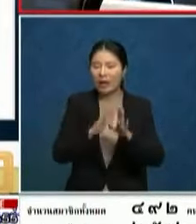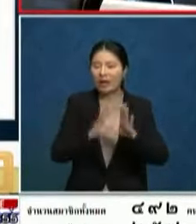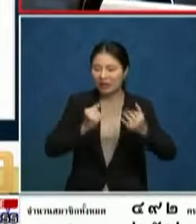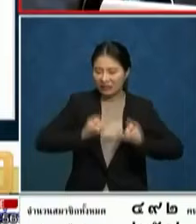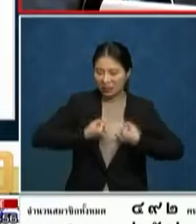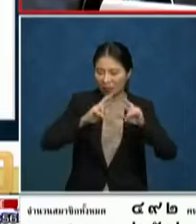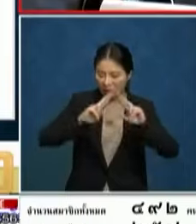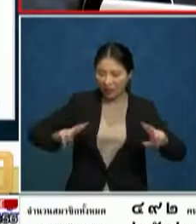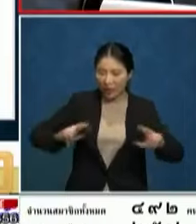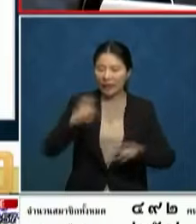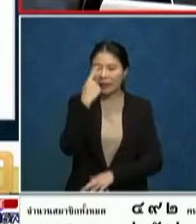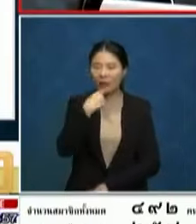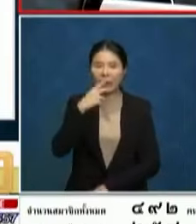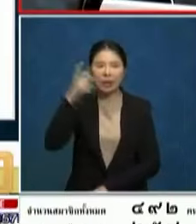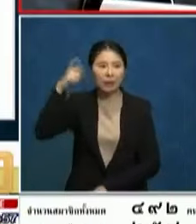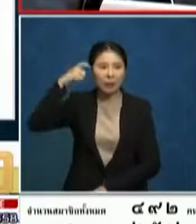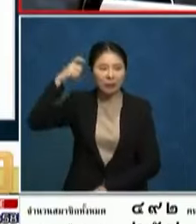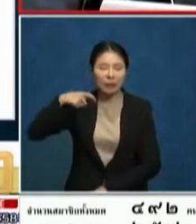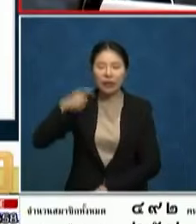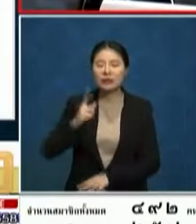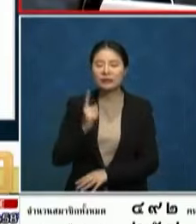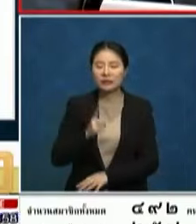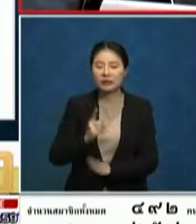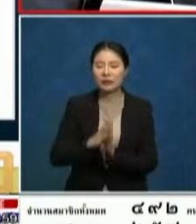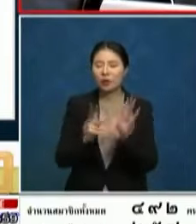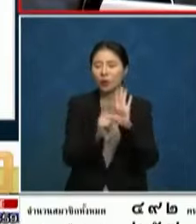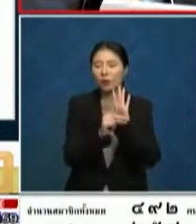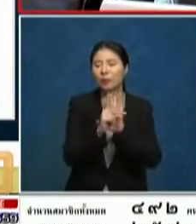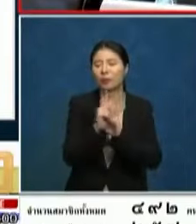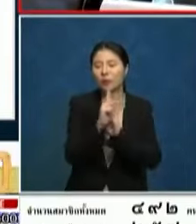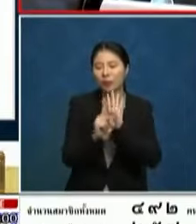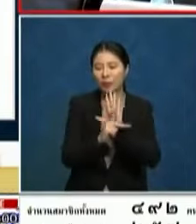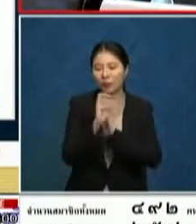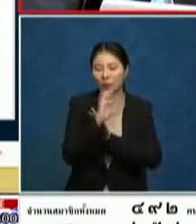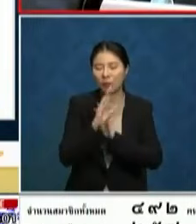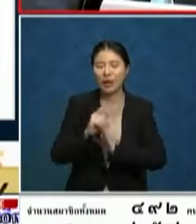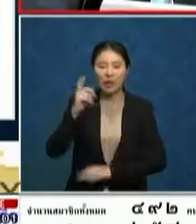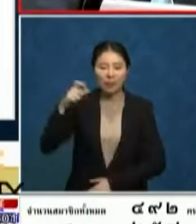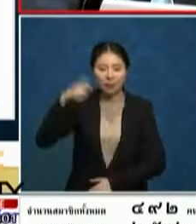ากแล้วก็พูดอภิปรายซะใส่อารมณ์แหกปากตะโกน